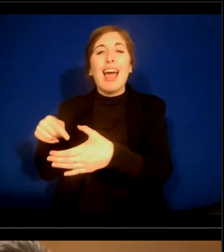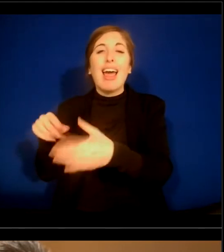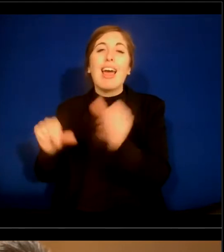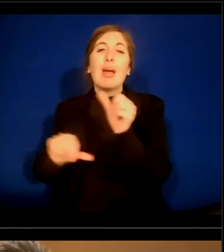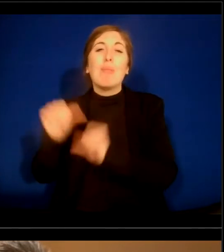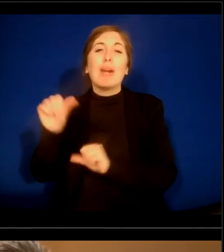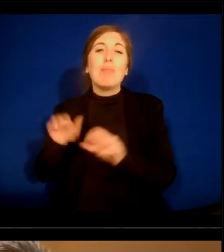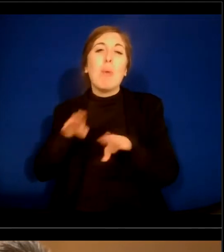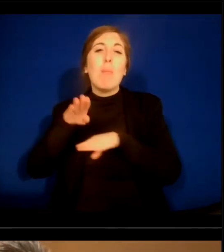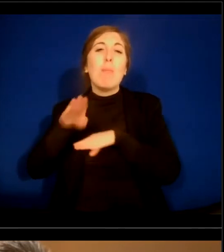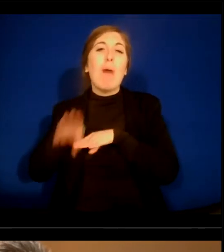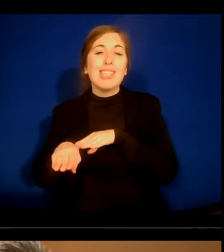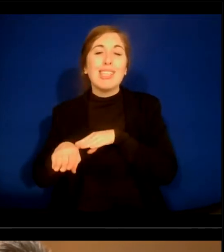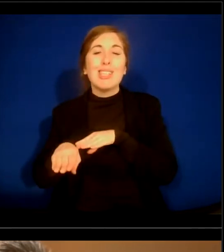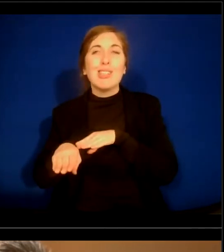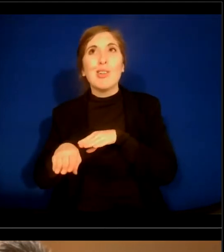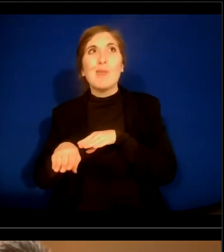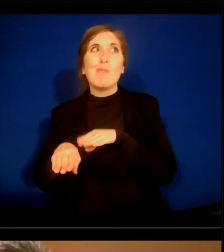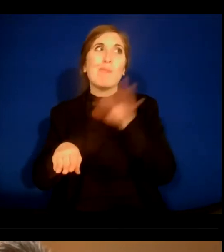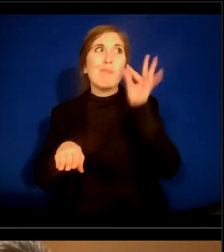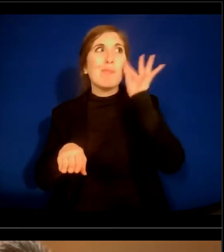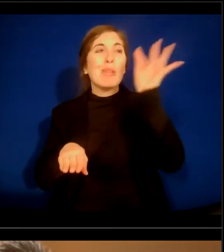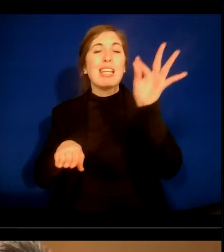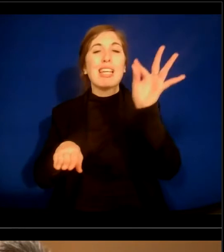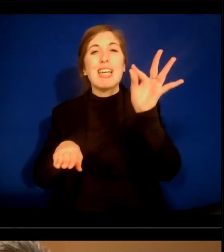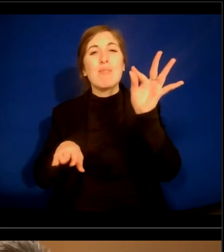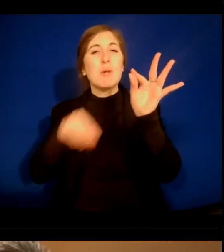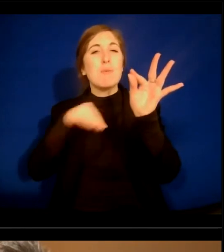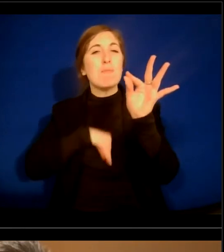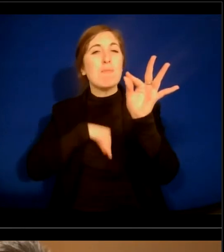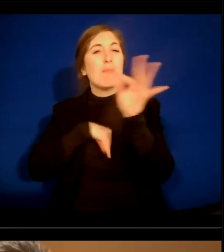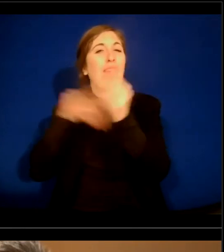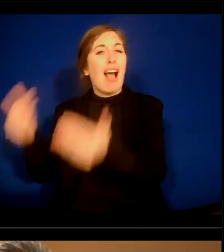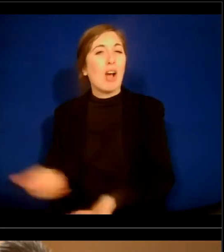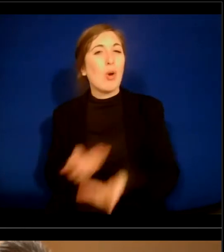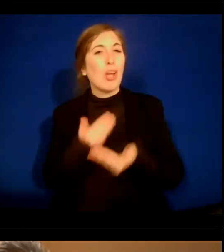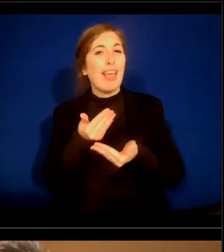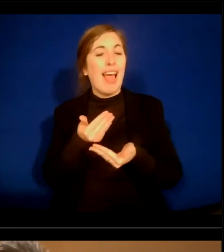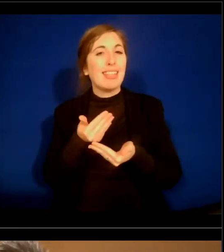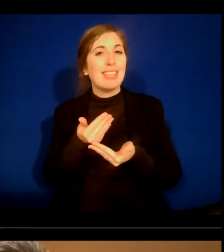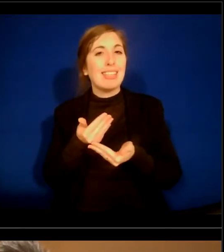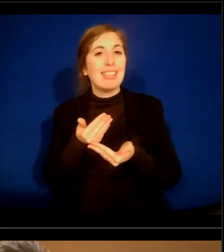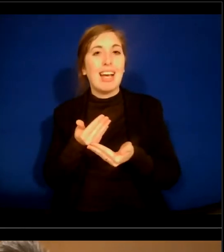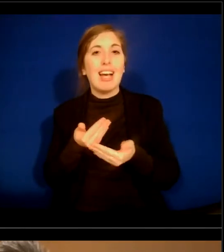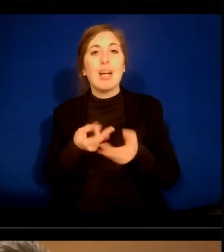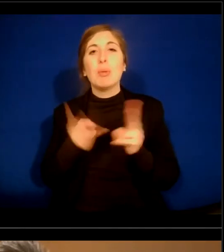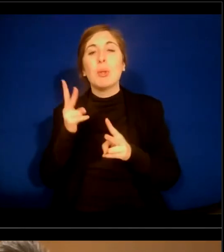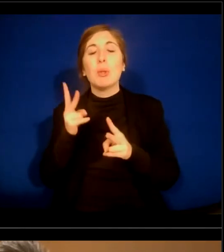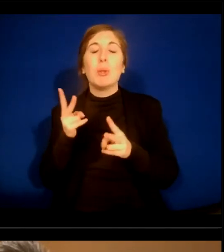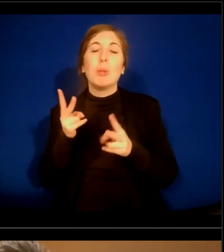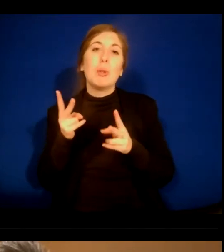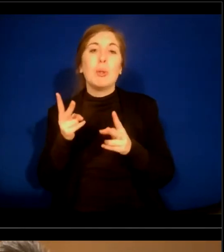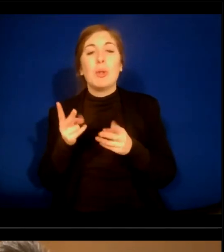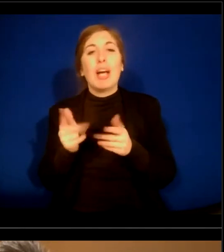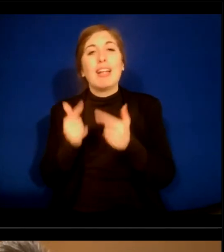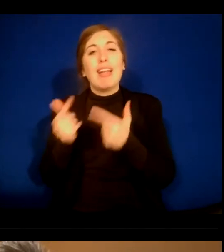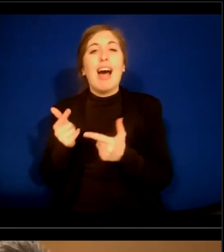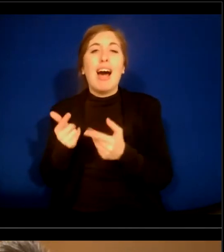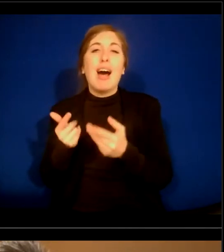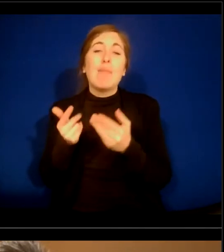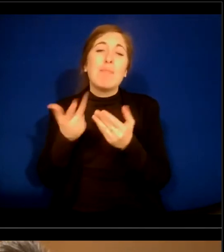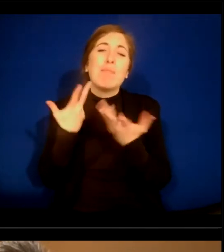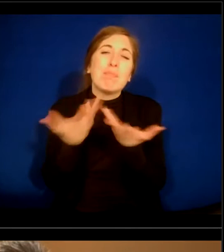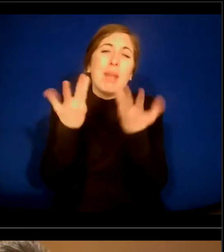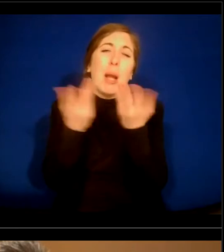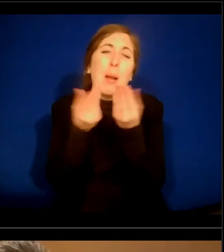come dire, di accoglienza e di minima sensazione di sicurezza, che